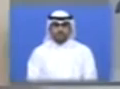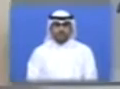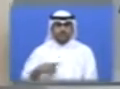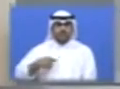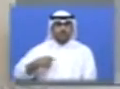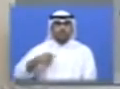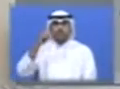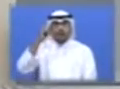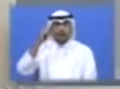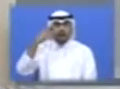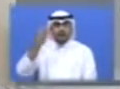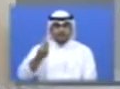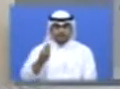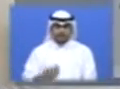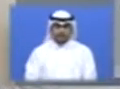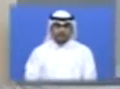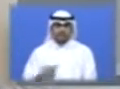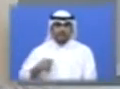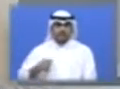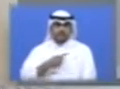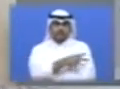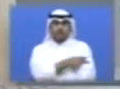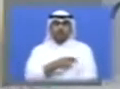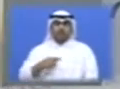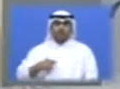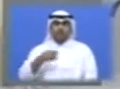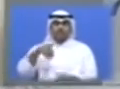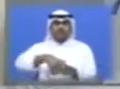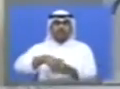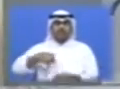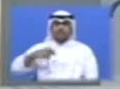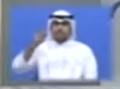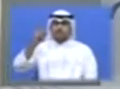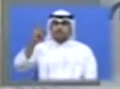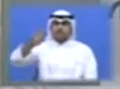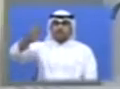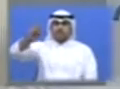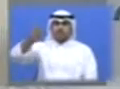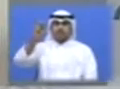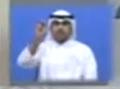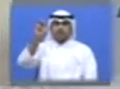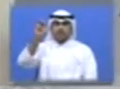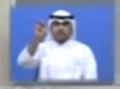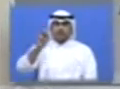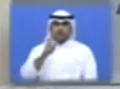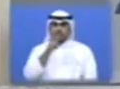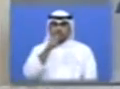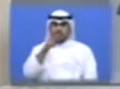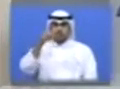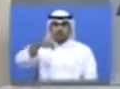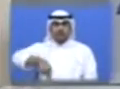بسم الله الرحمن الرحيم. طارق عباس عبد الله، الدائرة الثالثة، عضو مجلس الأمة، منصبه تكليفي وليس